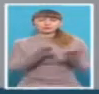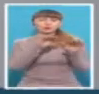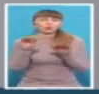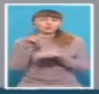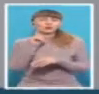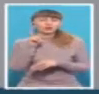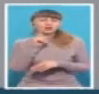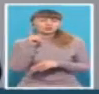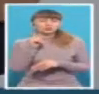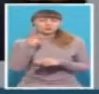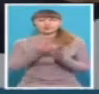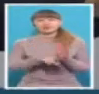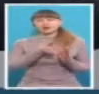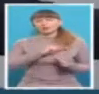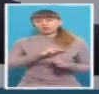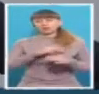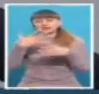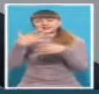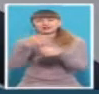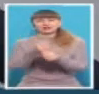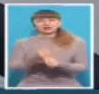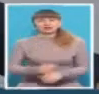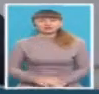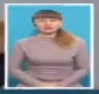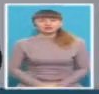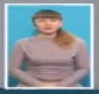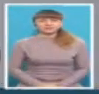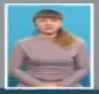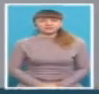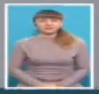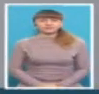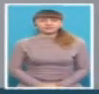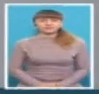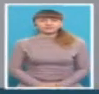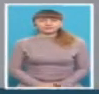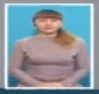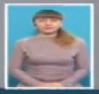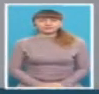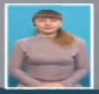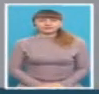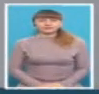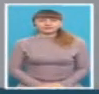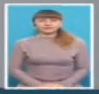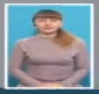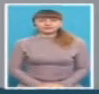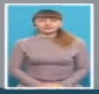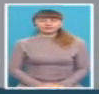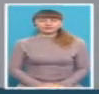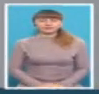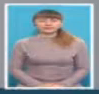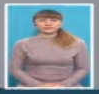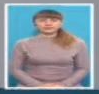Кез келген студент жұмыссыз деген қазір жұмыспен қамту орталығына барып, сол мекемелердің тізіміне қарап, өзінің